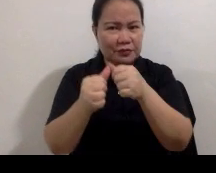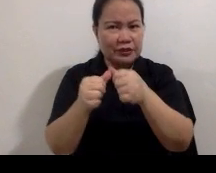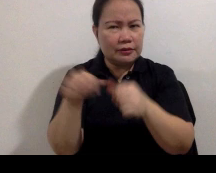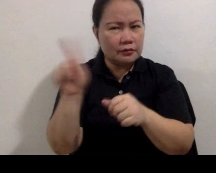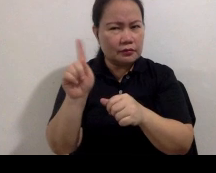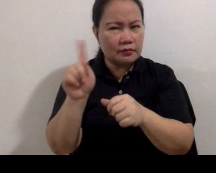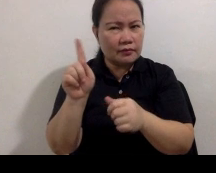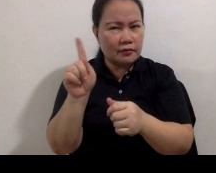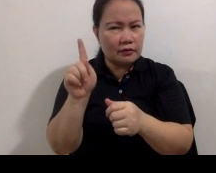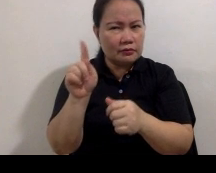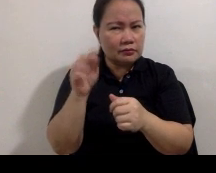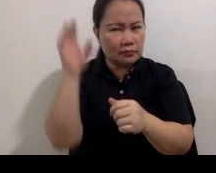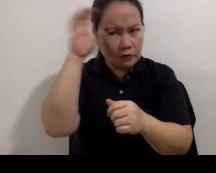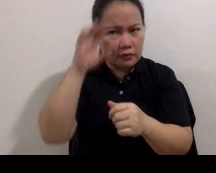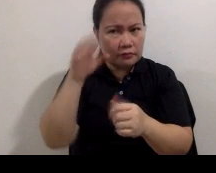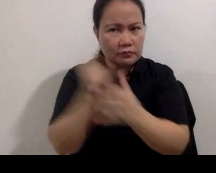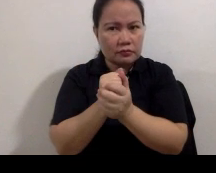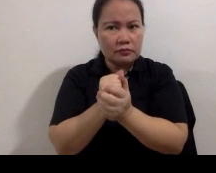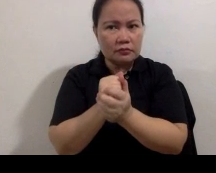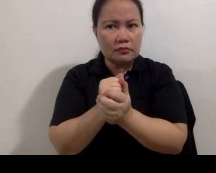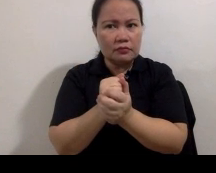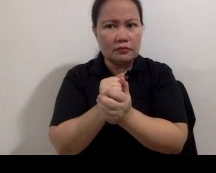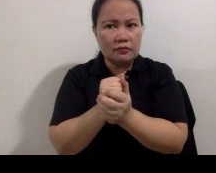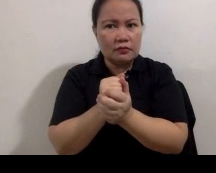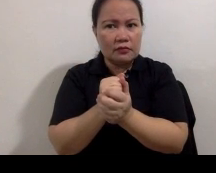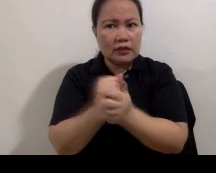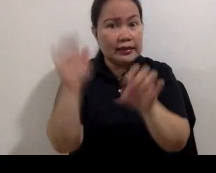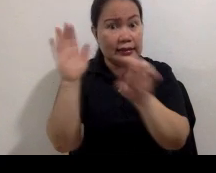yamang likas na matatagpuan sa Hilagang Asya?